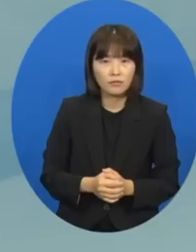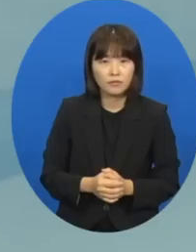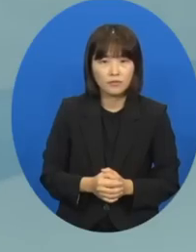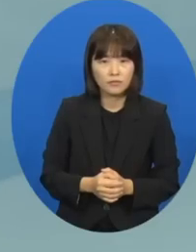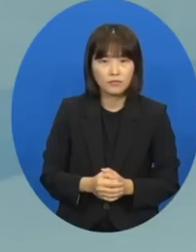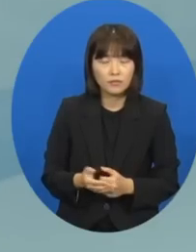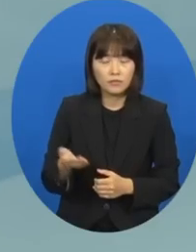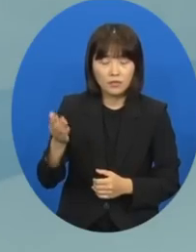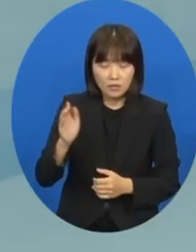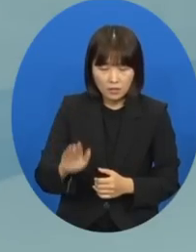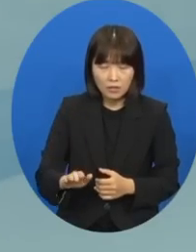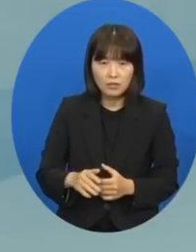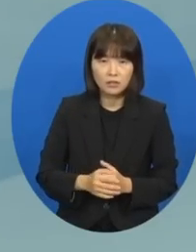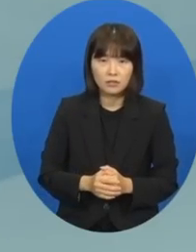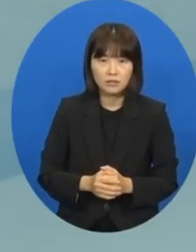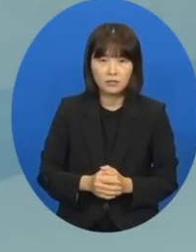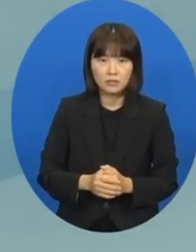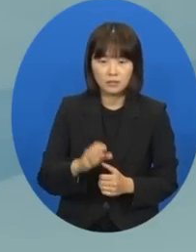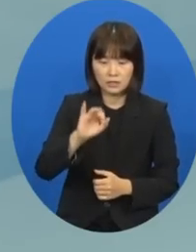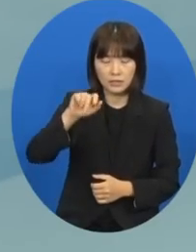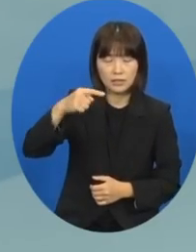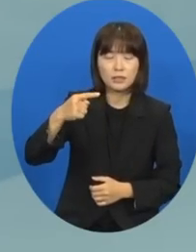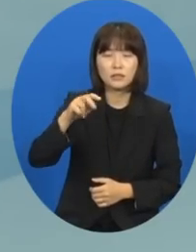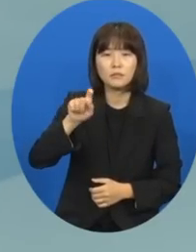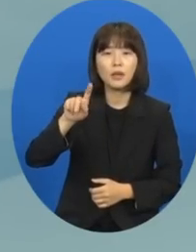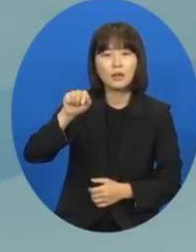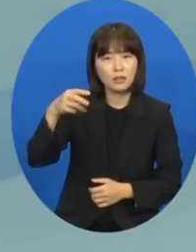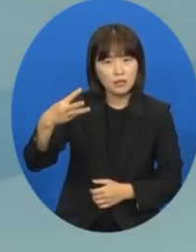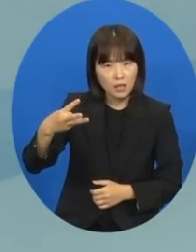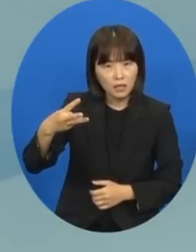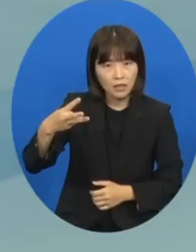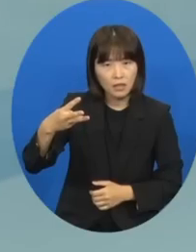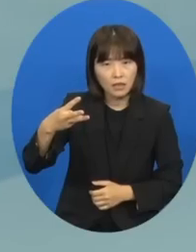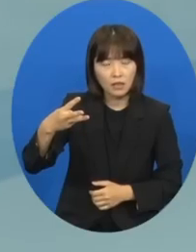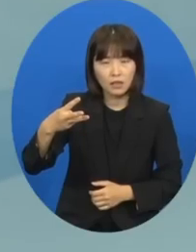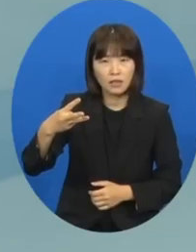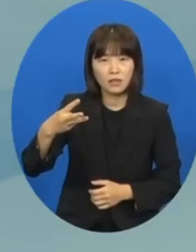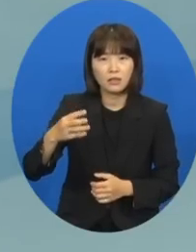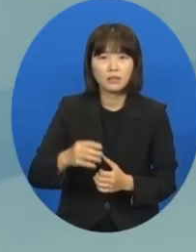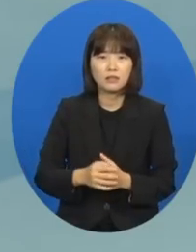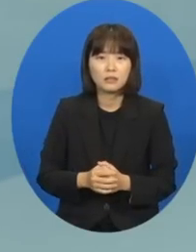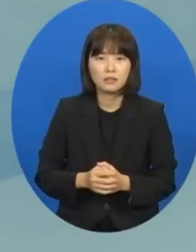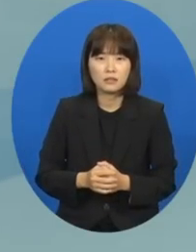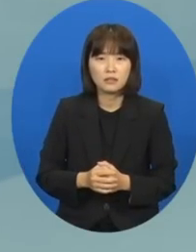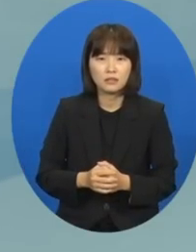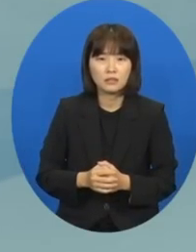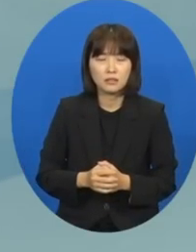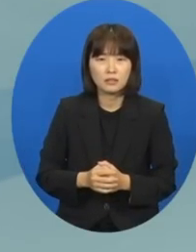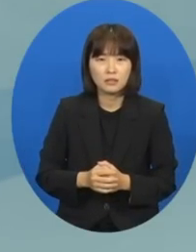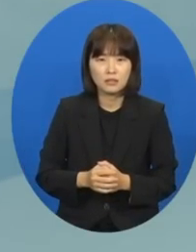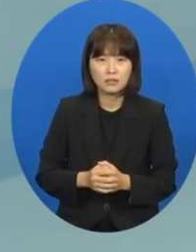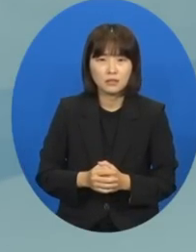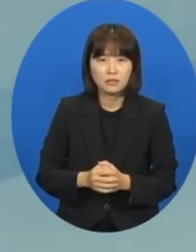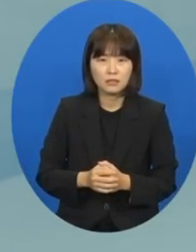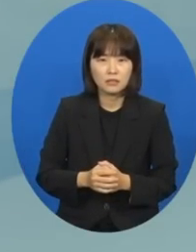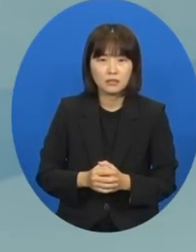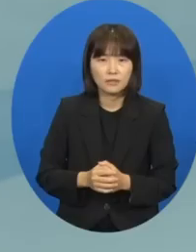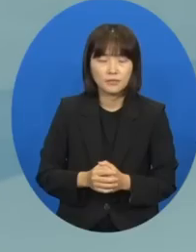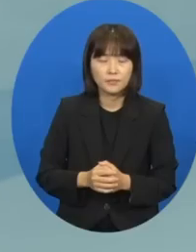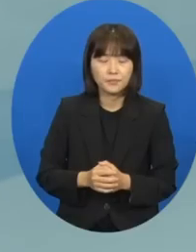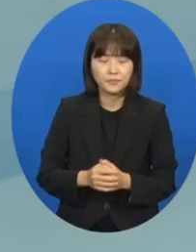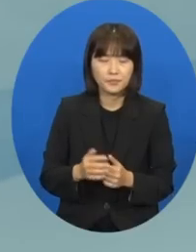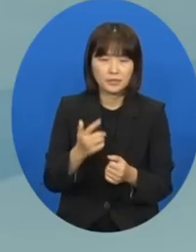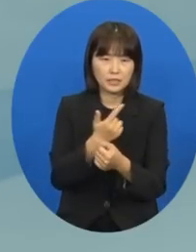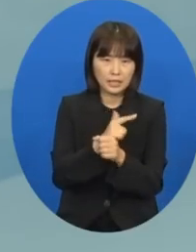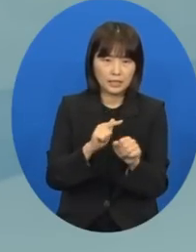얻지 못하는 육체를 따라 난 아들을 상징해요. 그래서 갈라디아서 4장 22절 말씀을 우리 함께 길